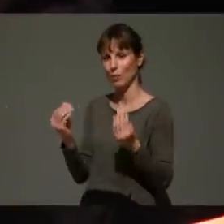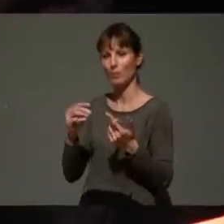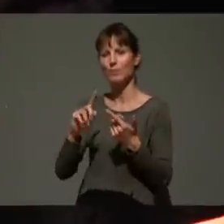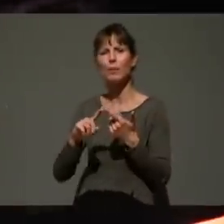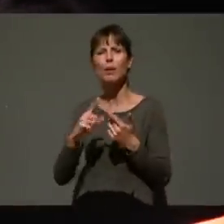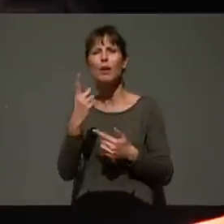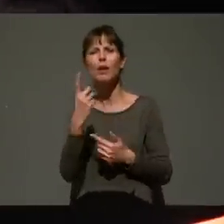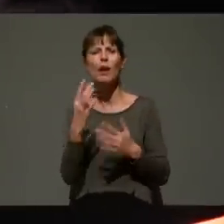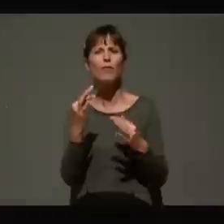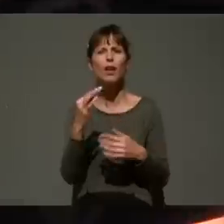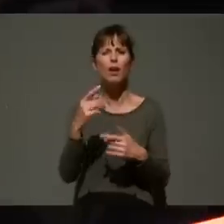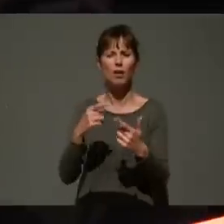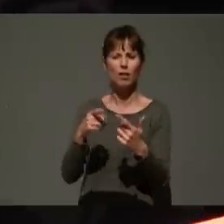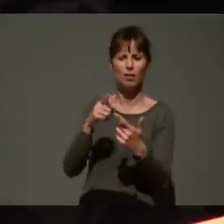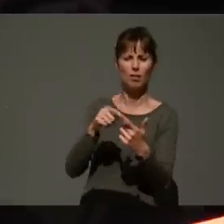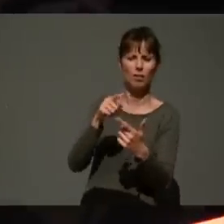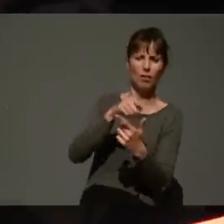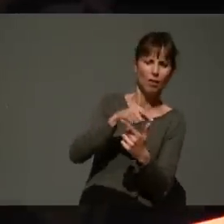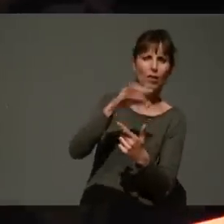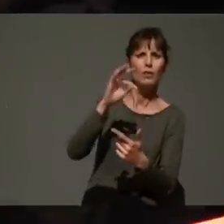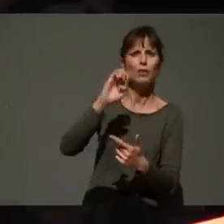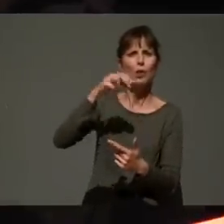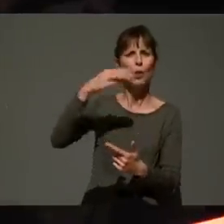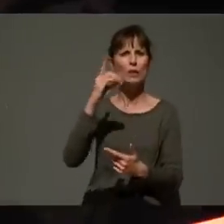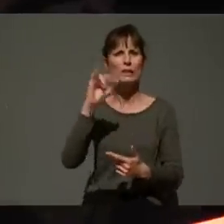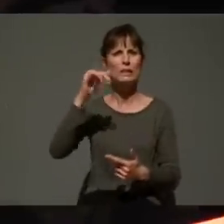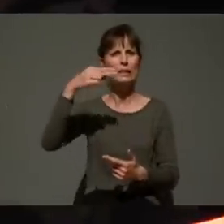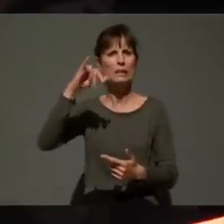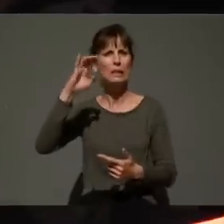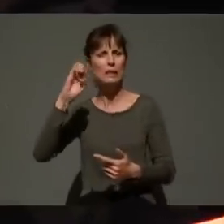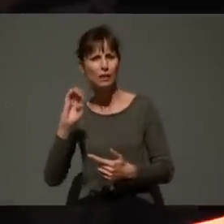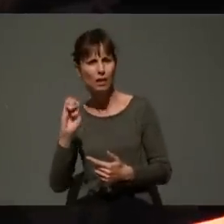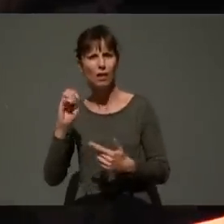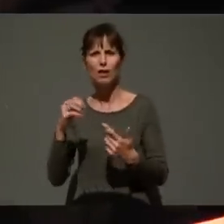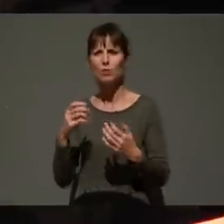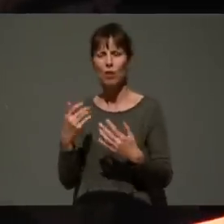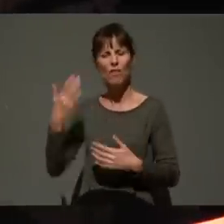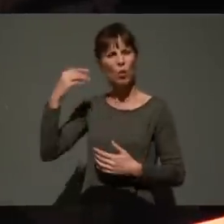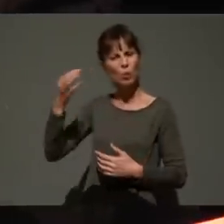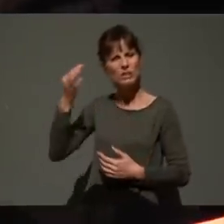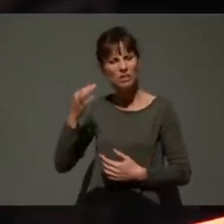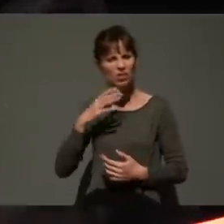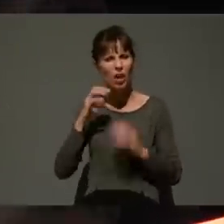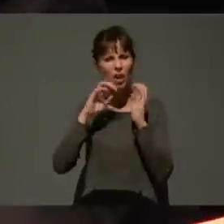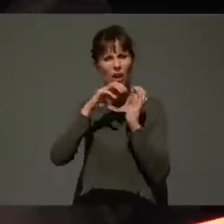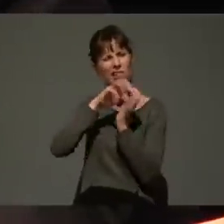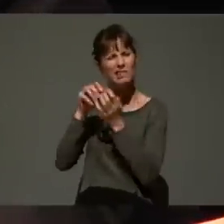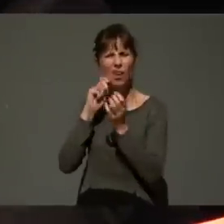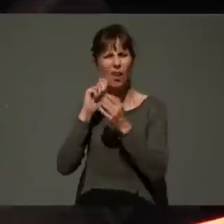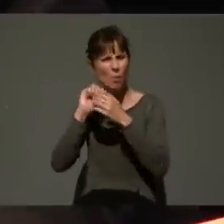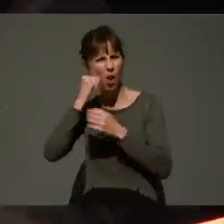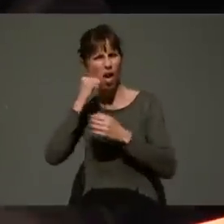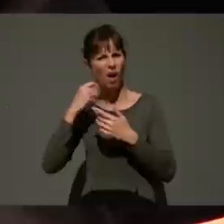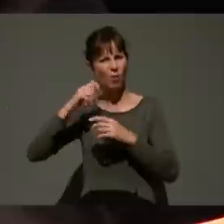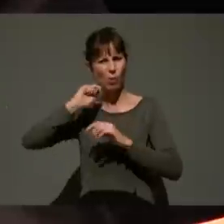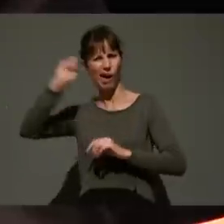si il a des tendinites, c'est parce qu'il a une carie dentaire. Donc moi, j'ai connu l'époque où il y avait quelques molaires qui sautaient comme ça